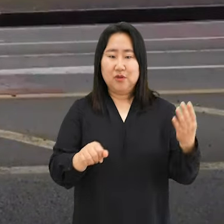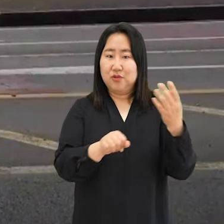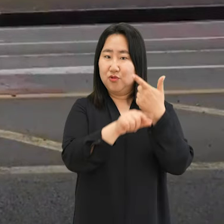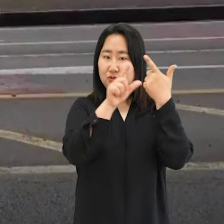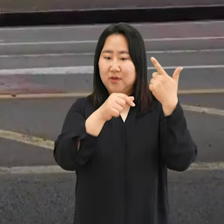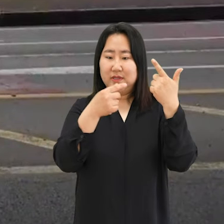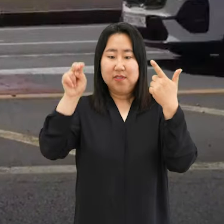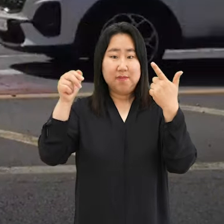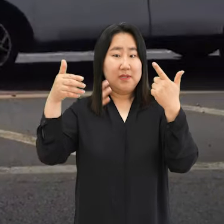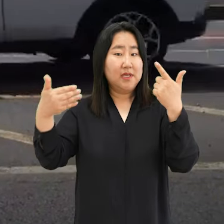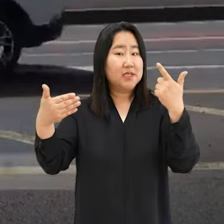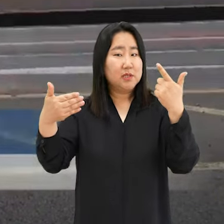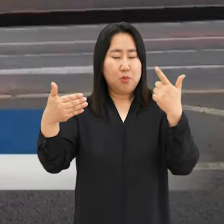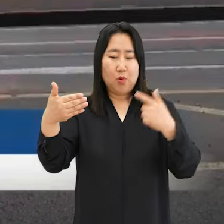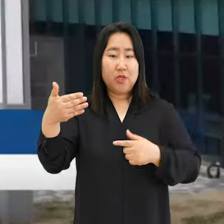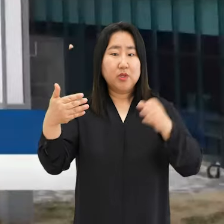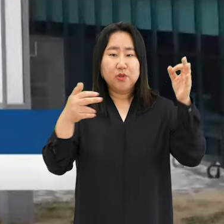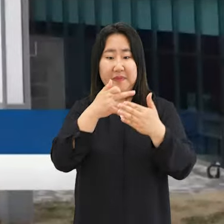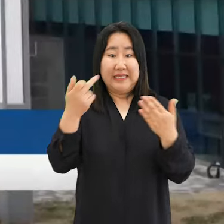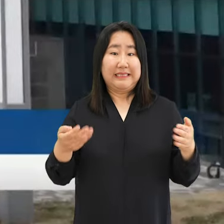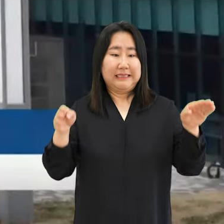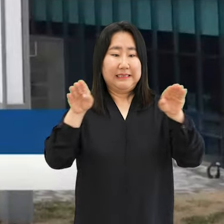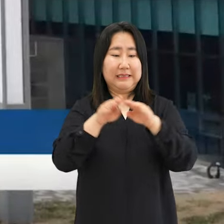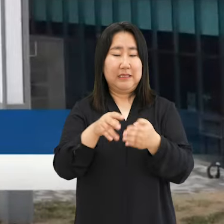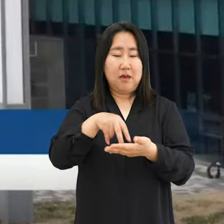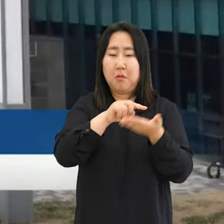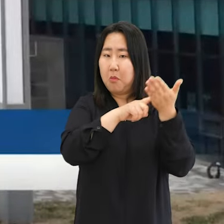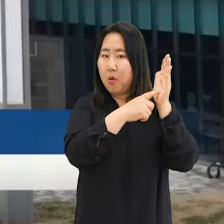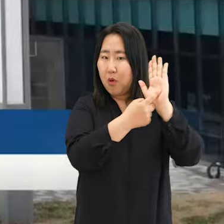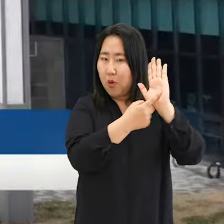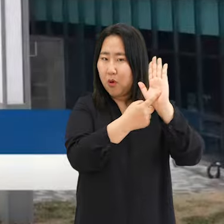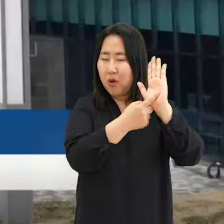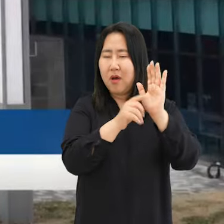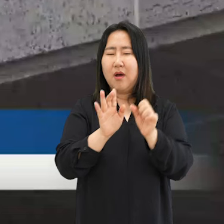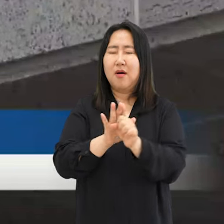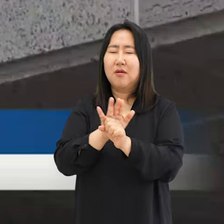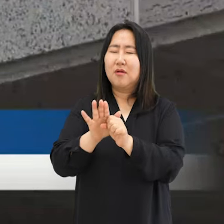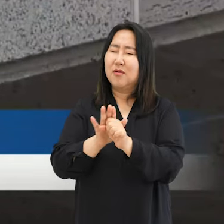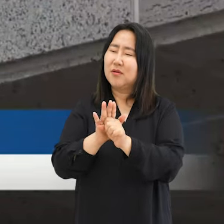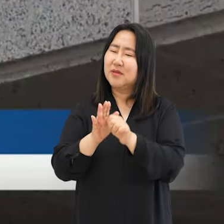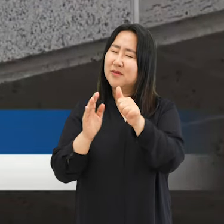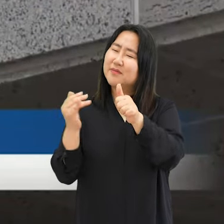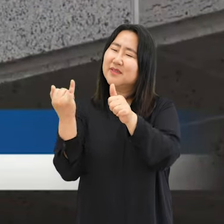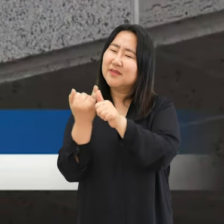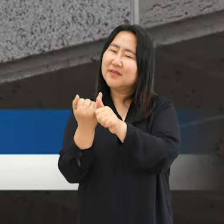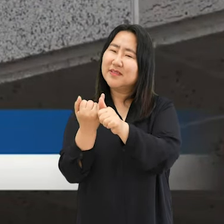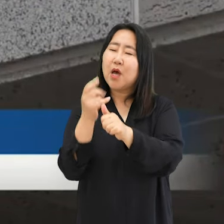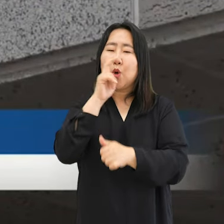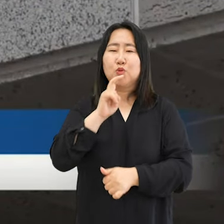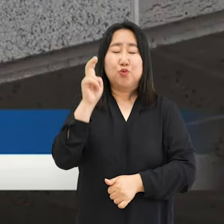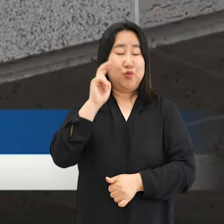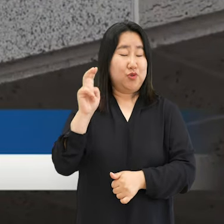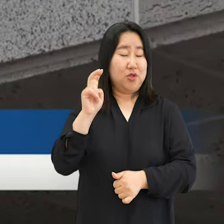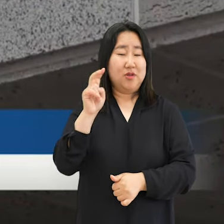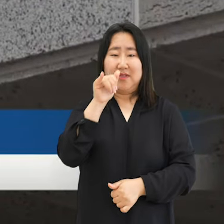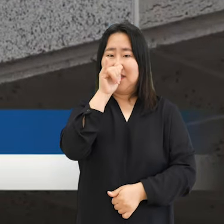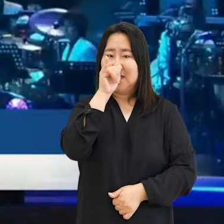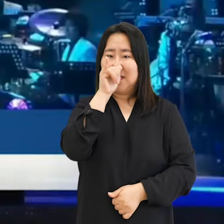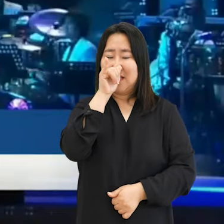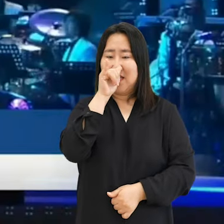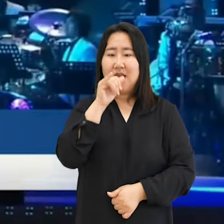오는 29일 예술의 전당 대극장에서 펼쳐질 로맨틱 파트너스 뮤지컬 콘서트는